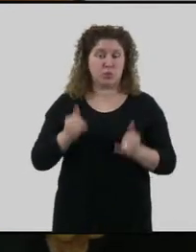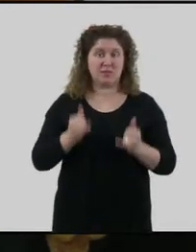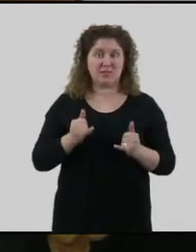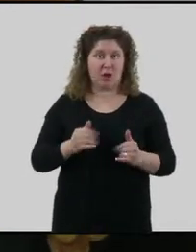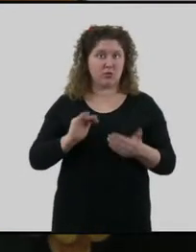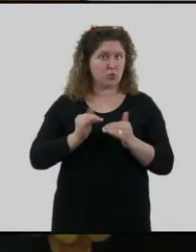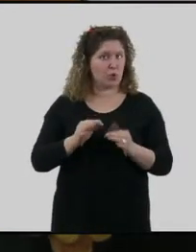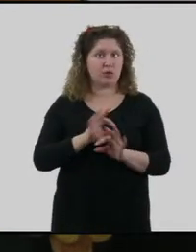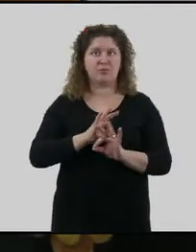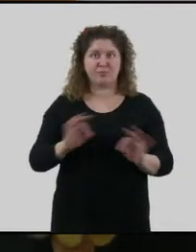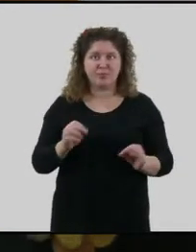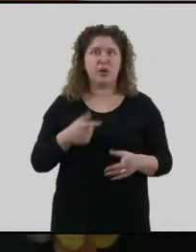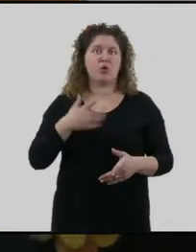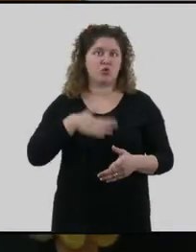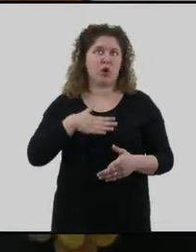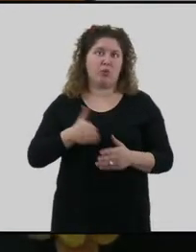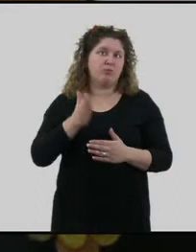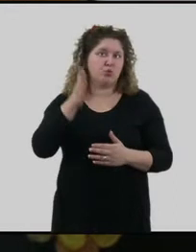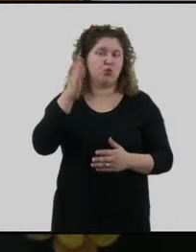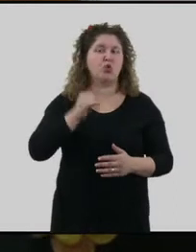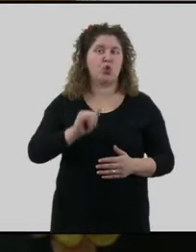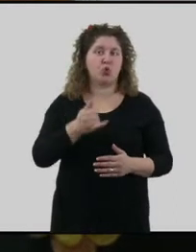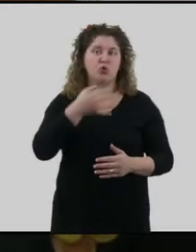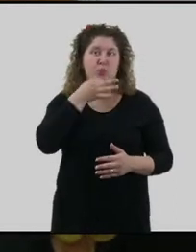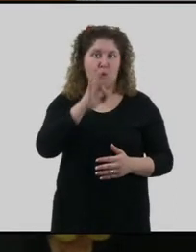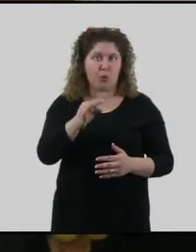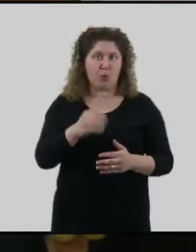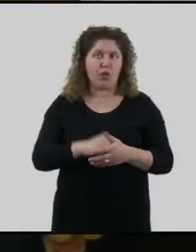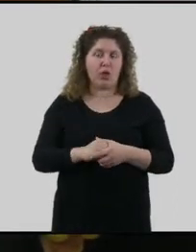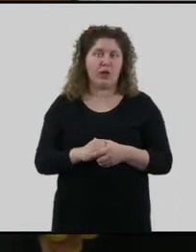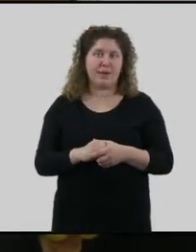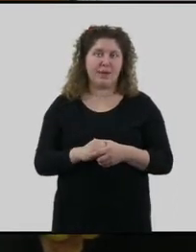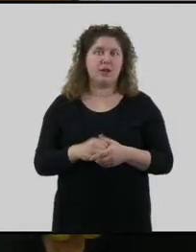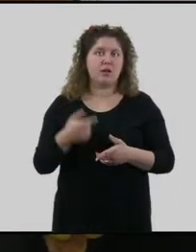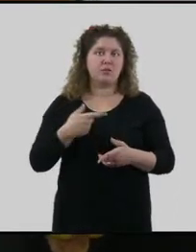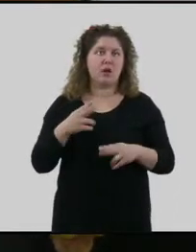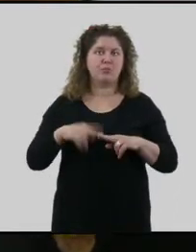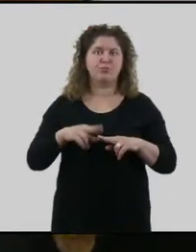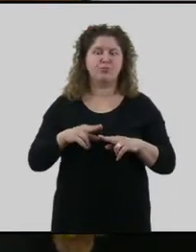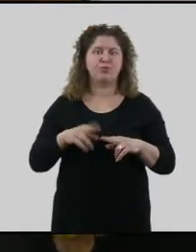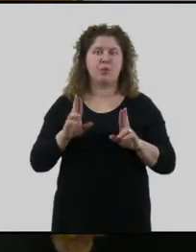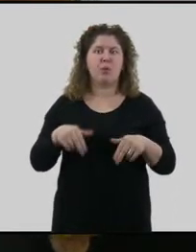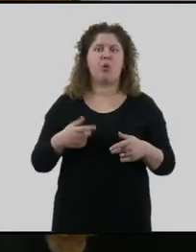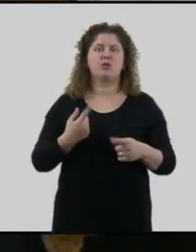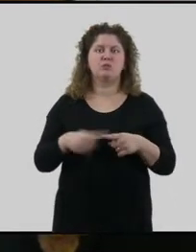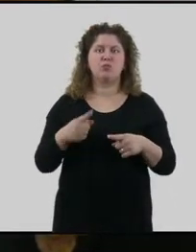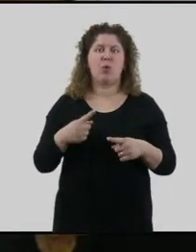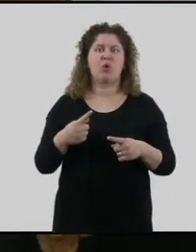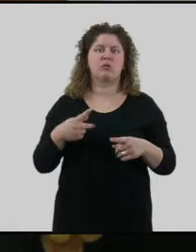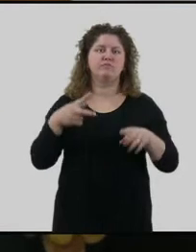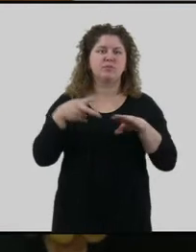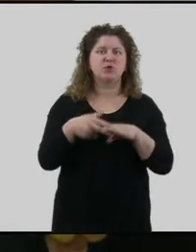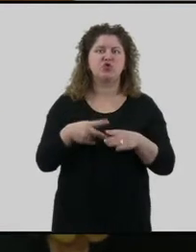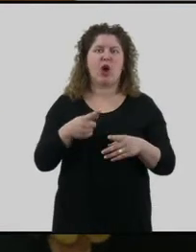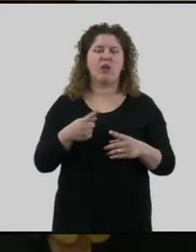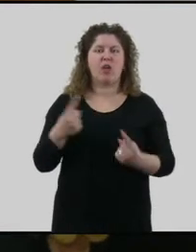funkcionira. Nadamo se da će ta suradnja se još s vremenom poboljšati i da ćemo moći radi prevencije, radi